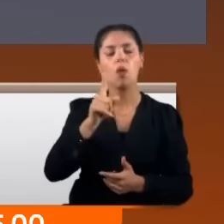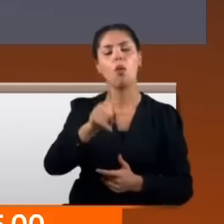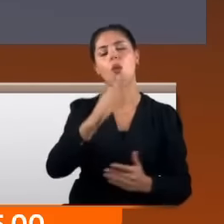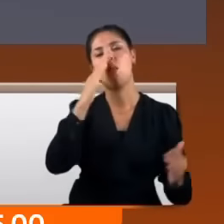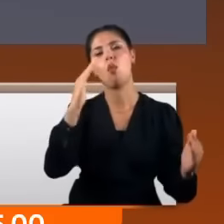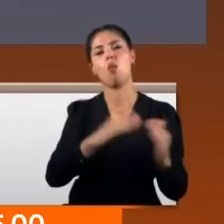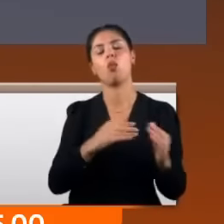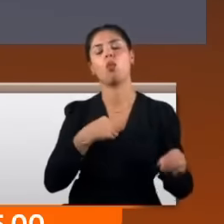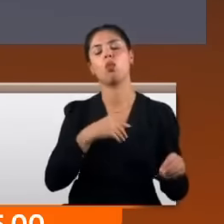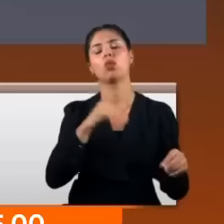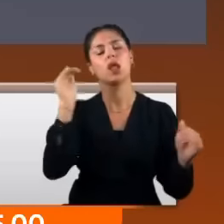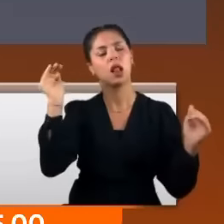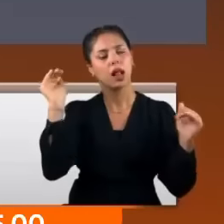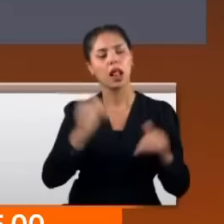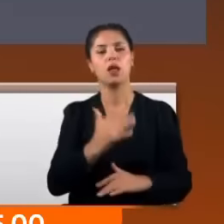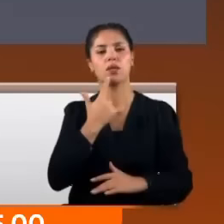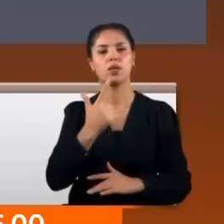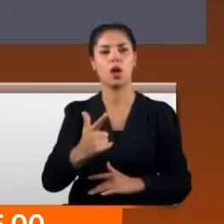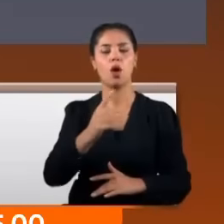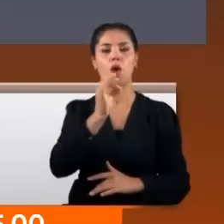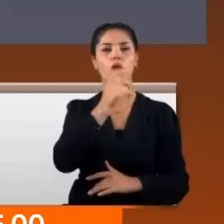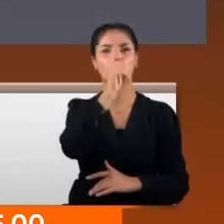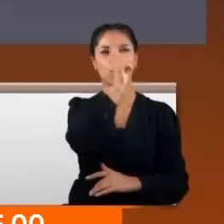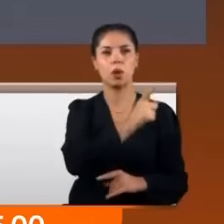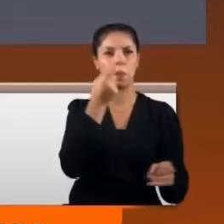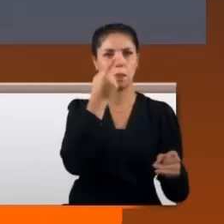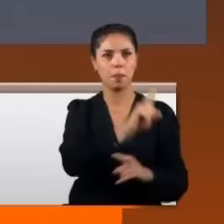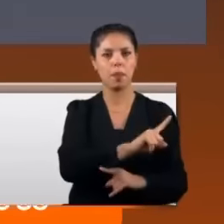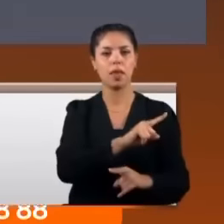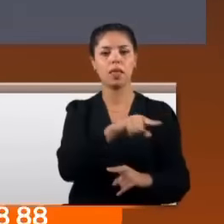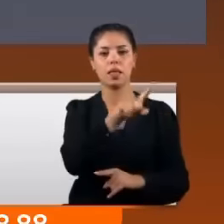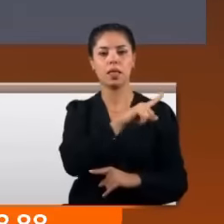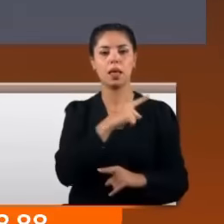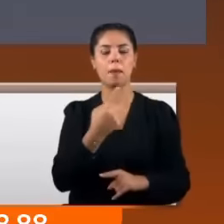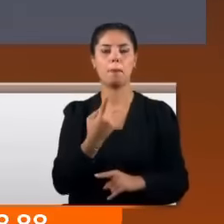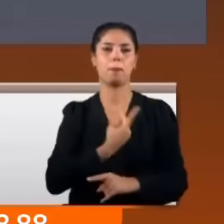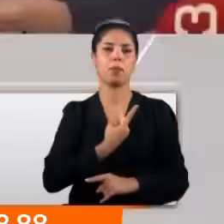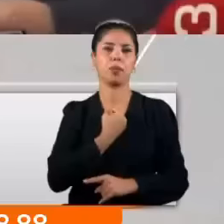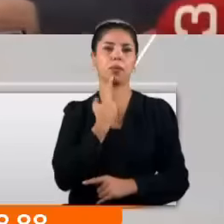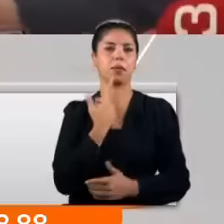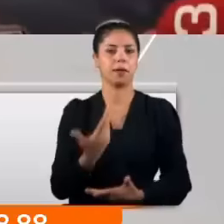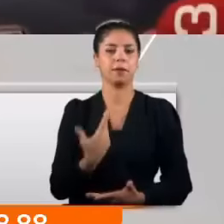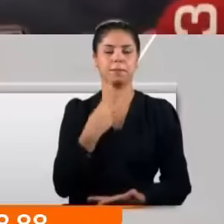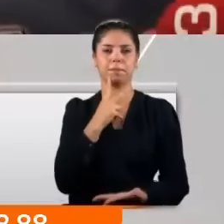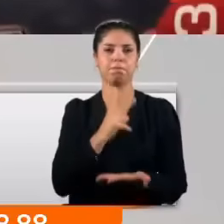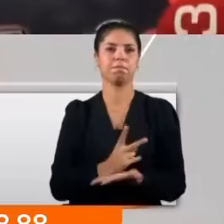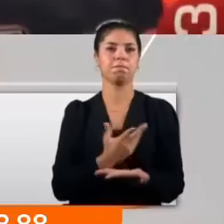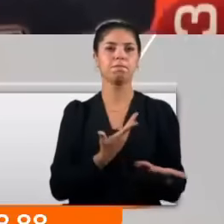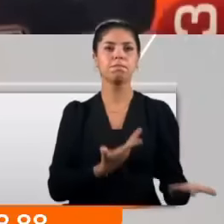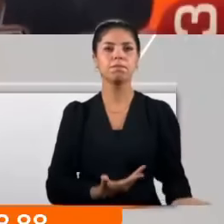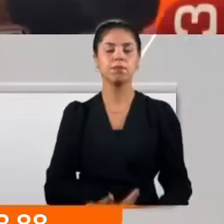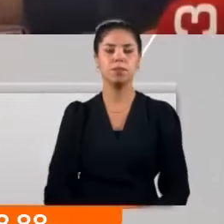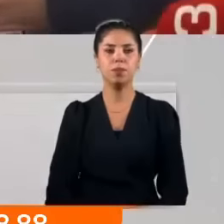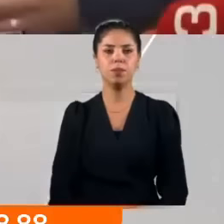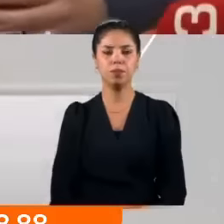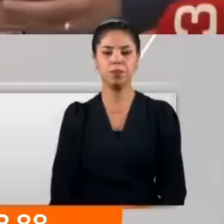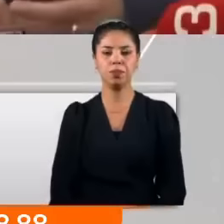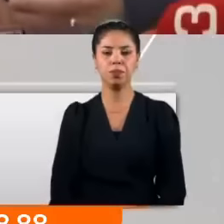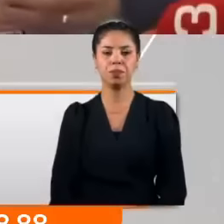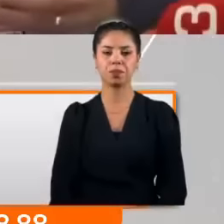olacaktır açıklaması geldi. Özel ise bir kez daha teknik direktör benim mesajı gönderdi. Cumhuriyet Halk Partisi'ne gönül